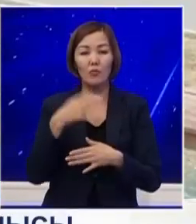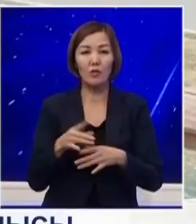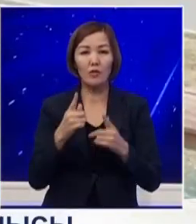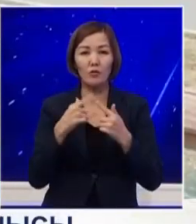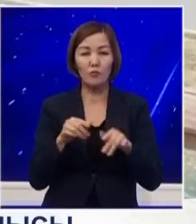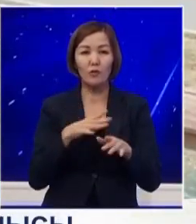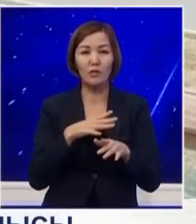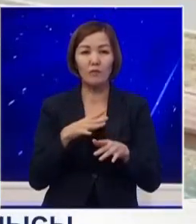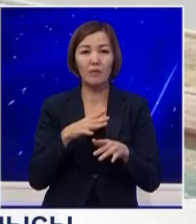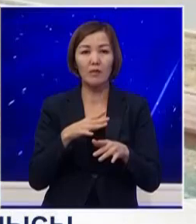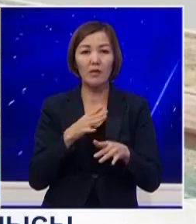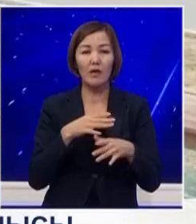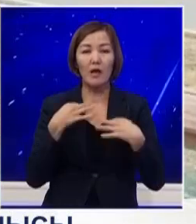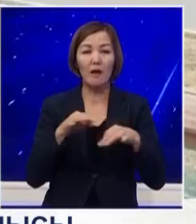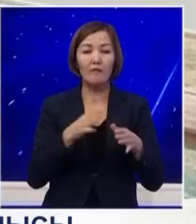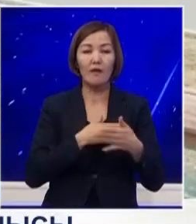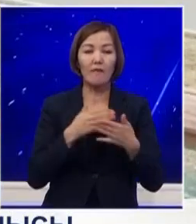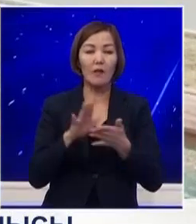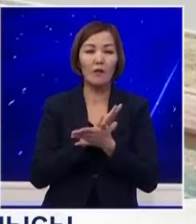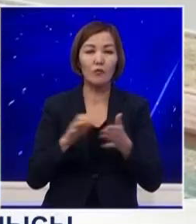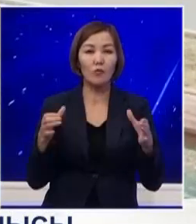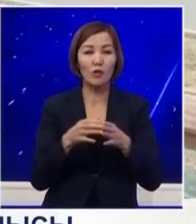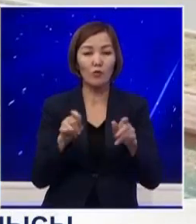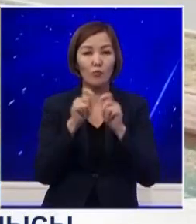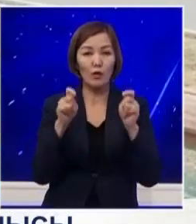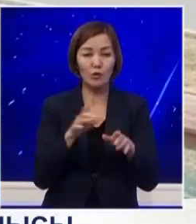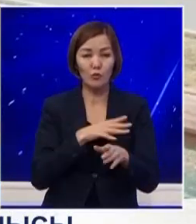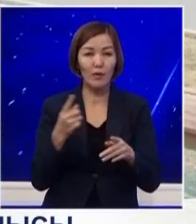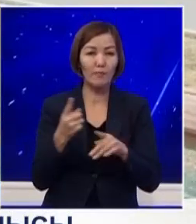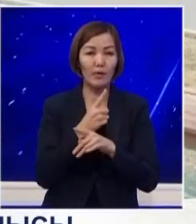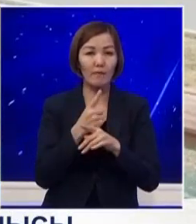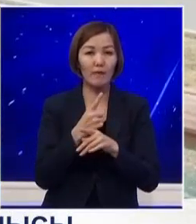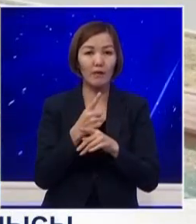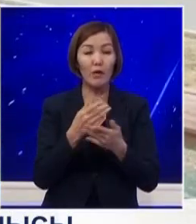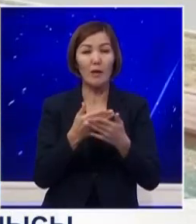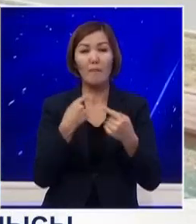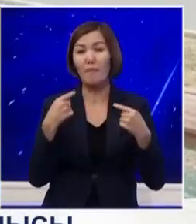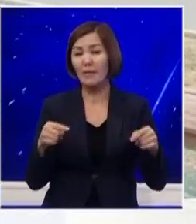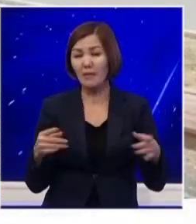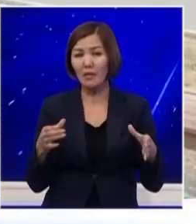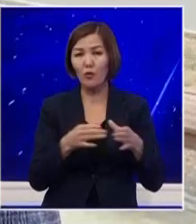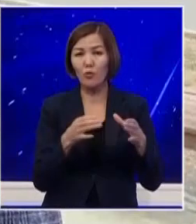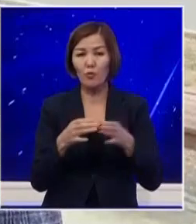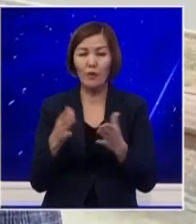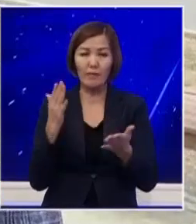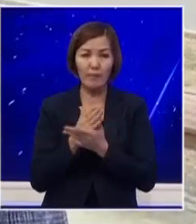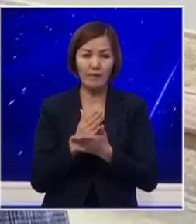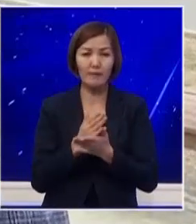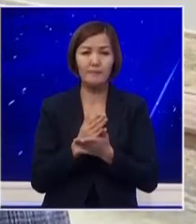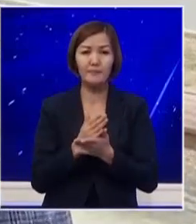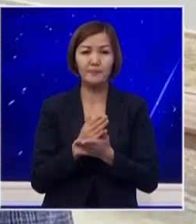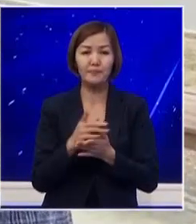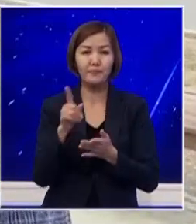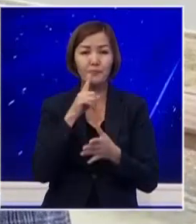бүгінде бізде автоволонтерларымыздың клубы ашылуда. Бұл енді біздің бірінші клубым емес, бұдан бөлек бізде жаңағы дебаттық клубтарымыз болған,